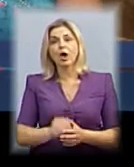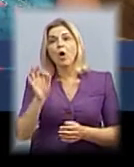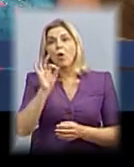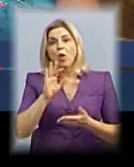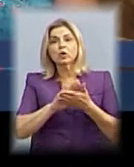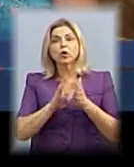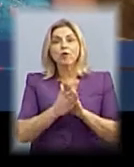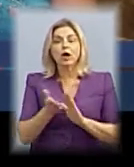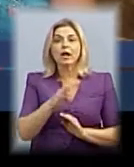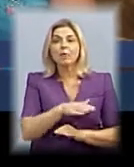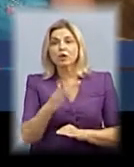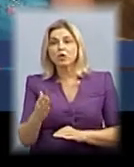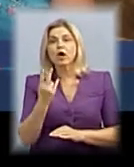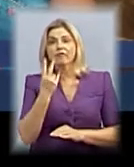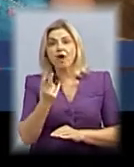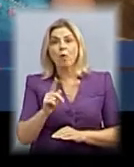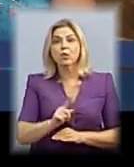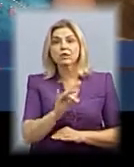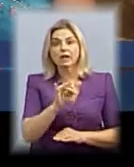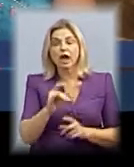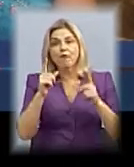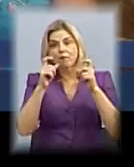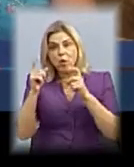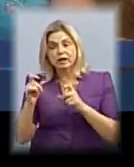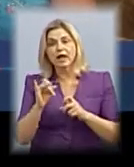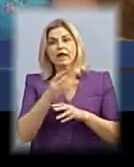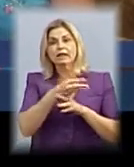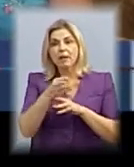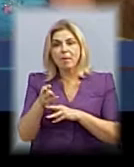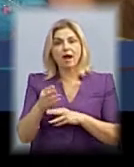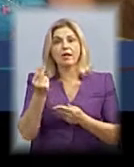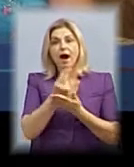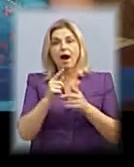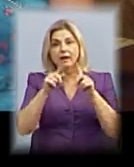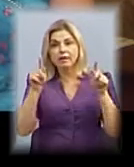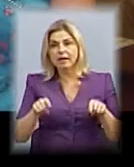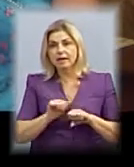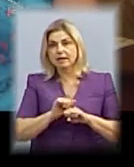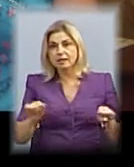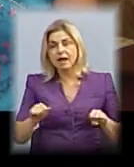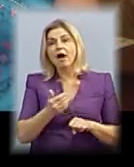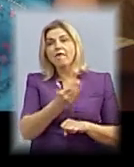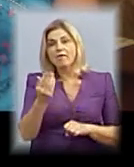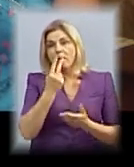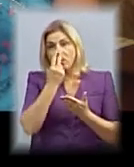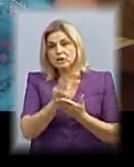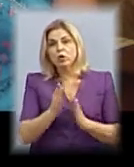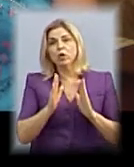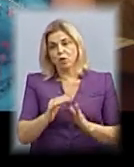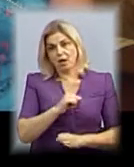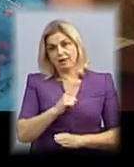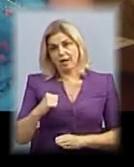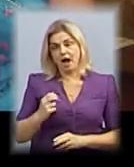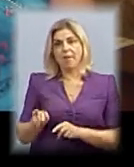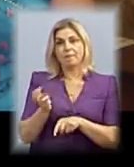двома музеями, фотографувати та знімати картини не можна. Тож, аби побачити роботи Тараса Шевченка, миколаївцям доведеться самостійно